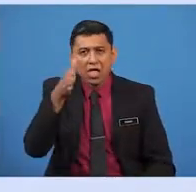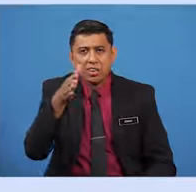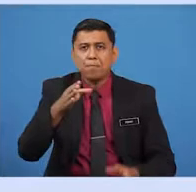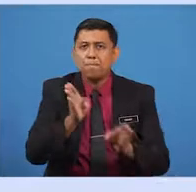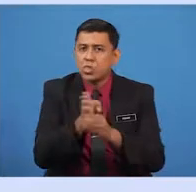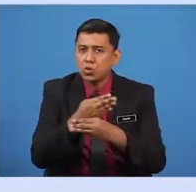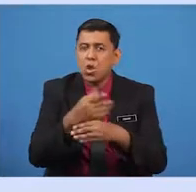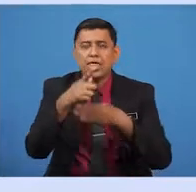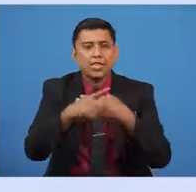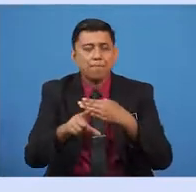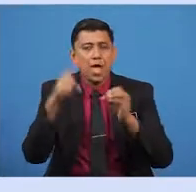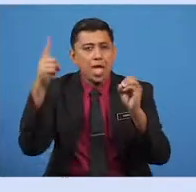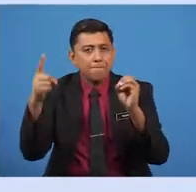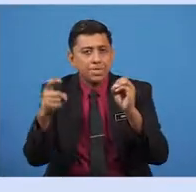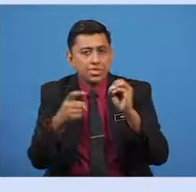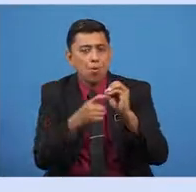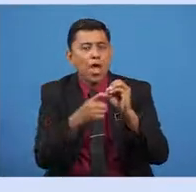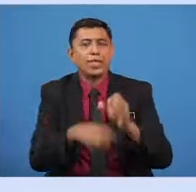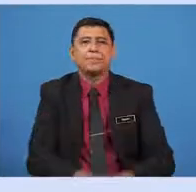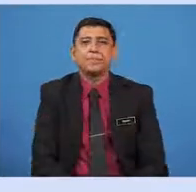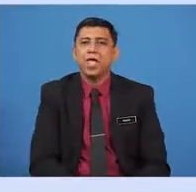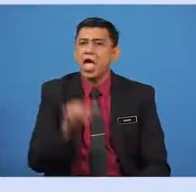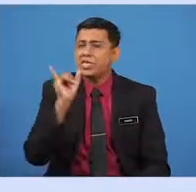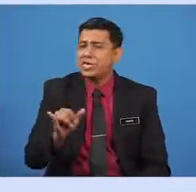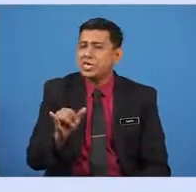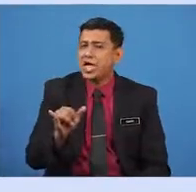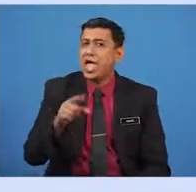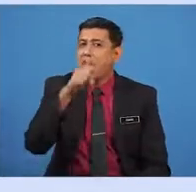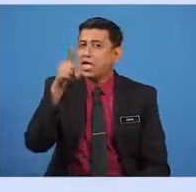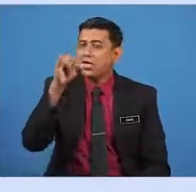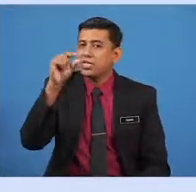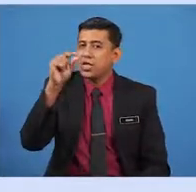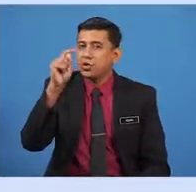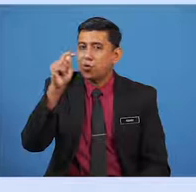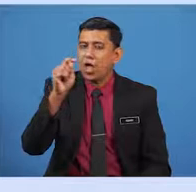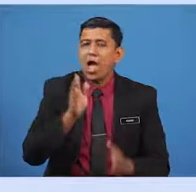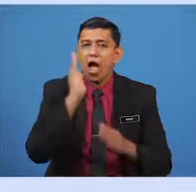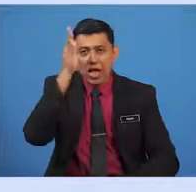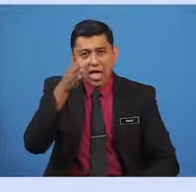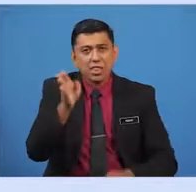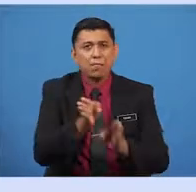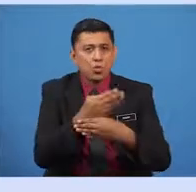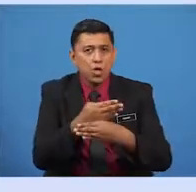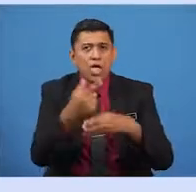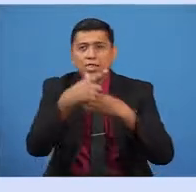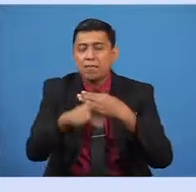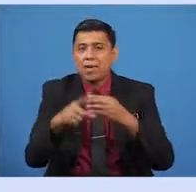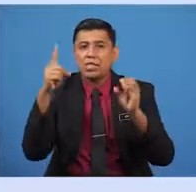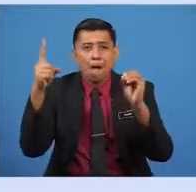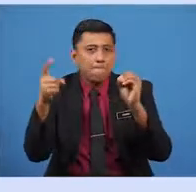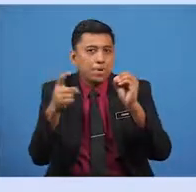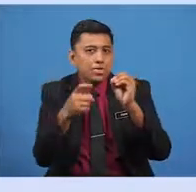apakah akan terbentuk selepas persenyawaan? Ya, zigot